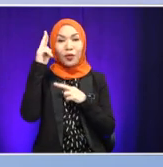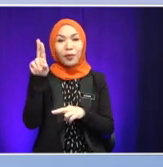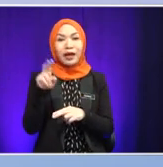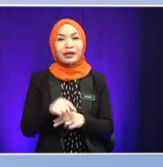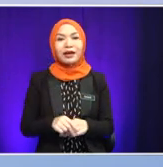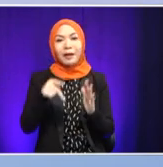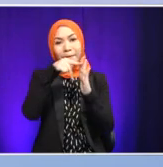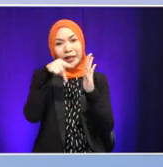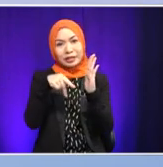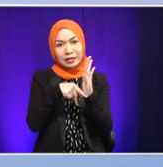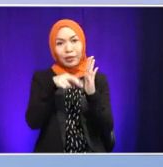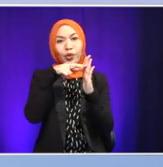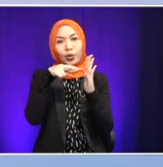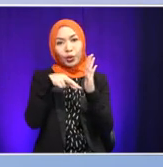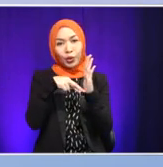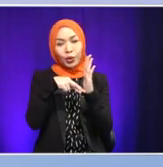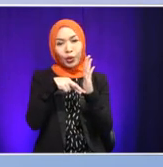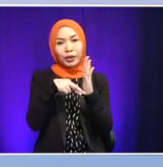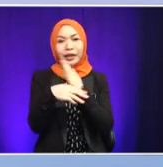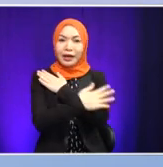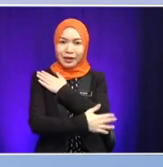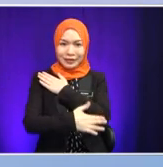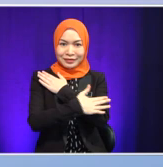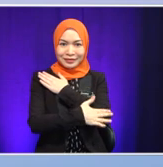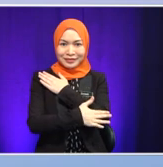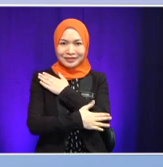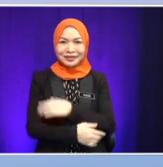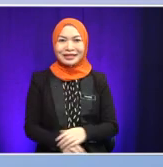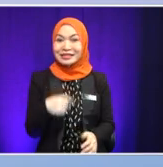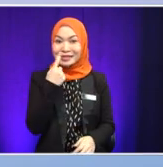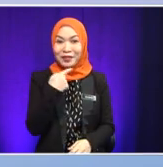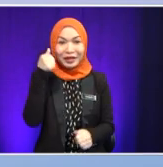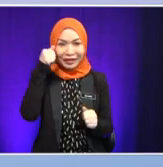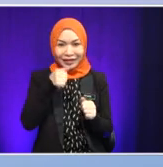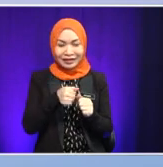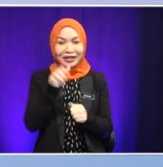rukun negara ini dengan murid-murid saya adakah masih ingat dengan